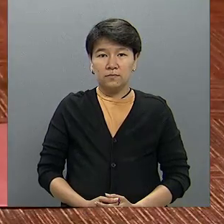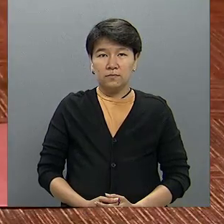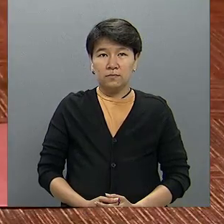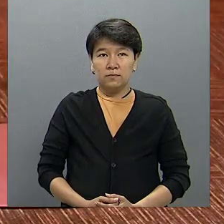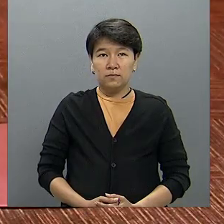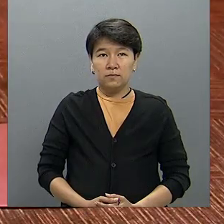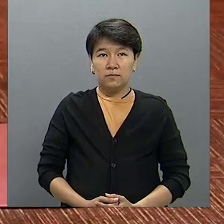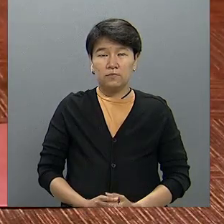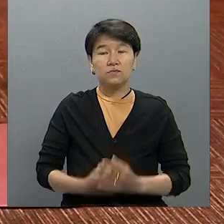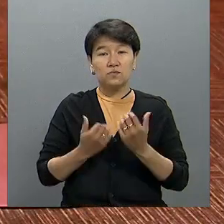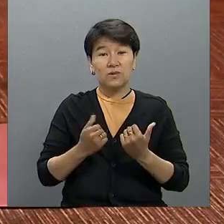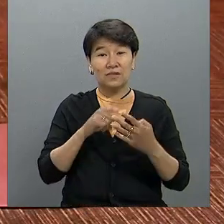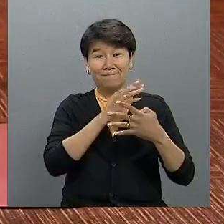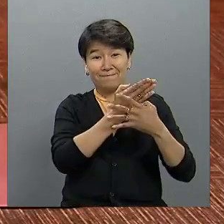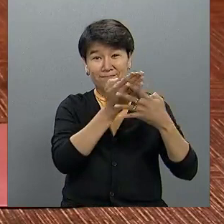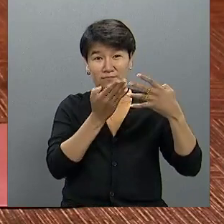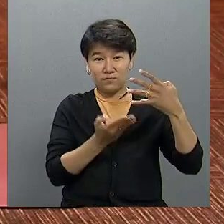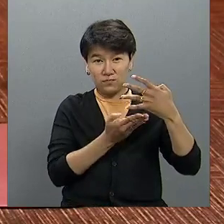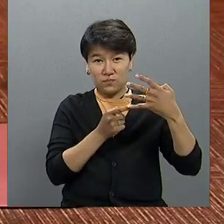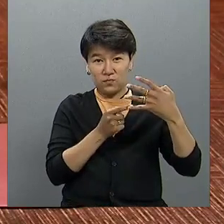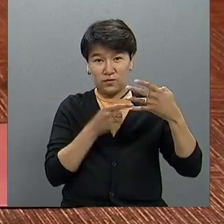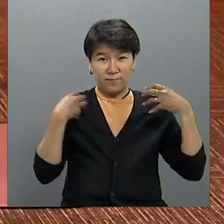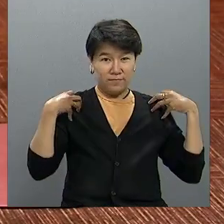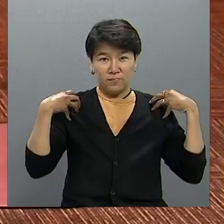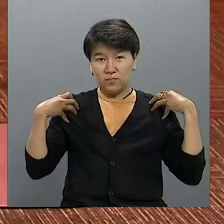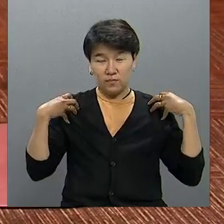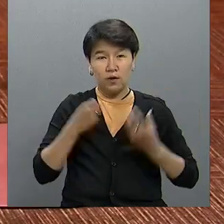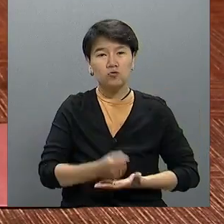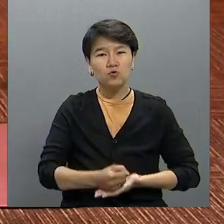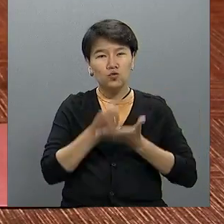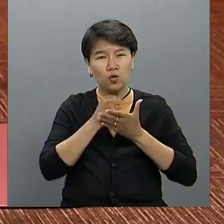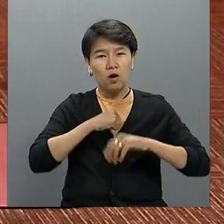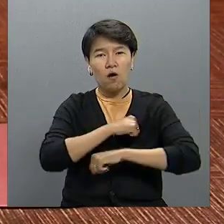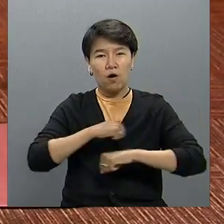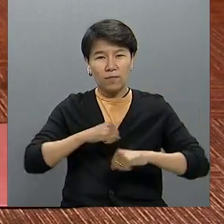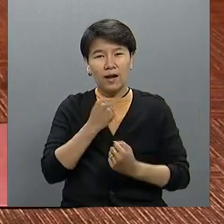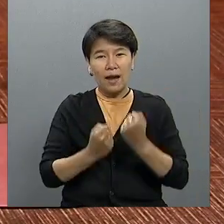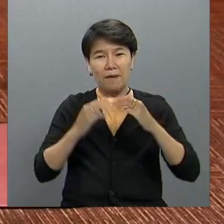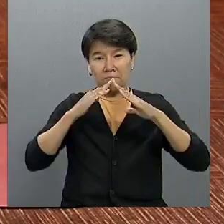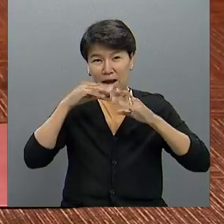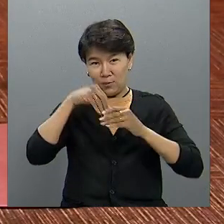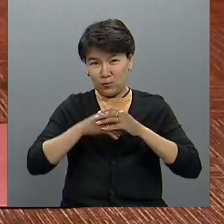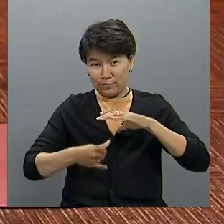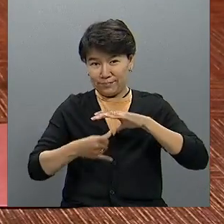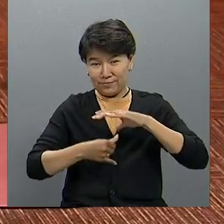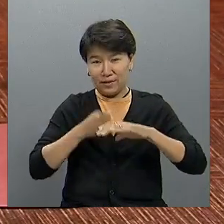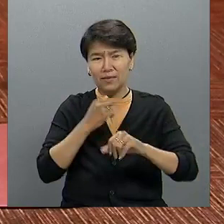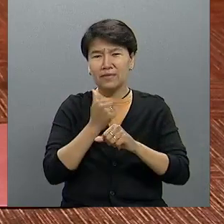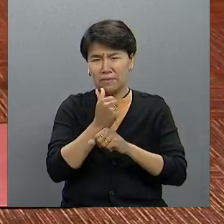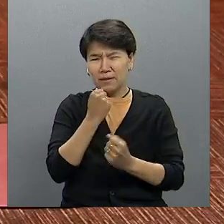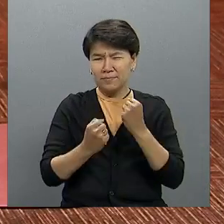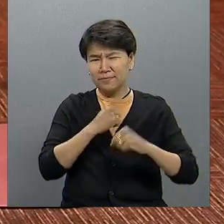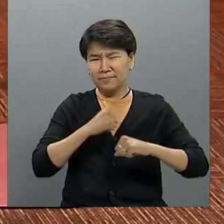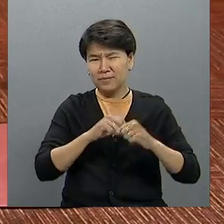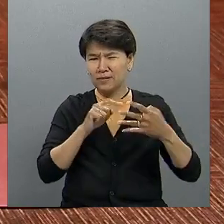และนี่นะคะก็คือ4ท่าที่เราจะใช้ออกกำลังกายเบิร์นแคลอรี่ที่บ้านนะคะทำได้ง่ายๆค่ะท่าละแค่30วินาทีเท่